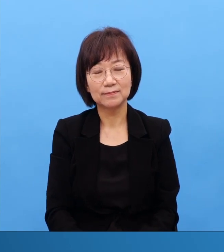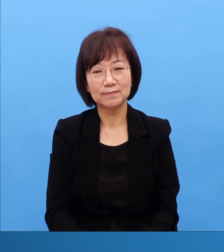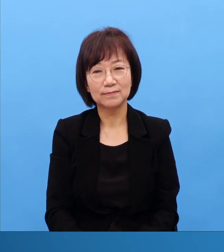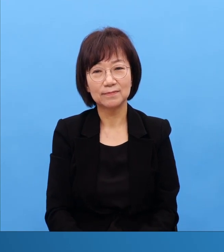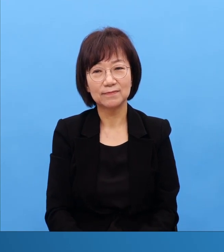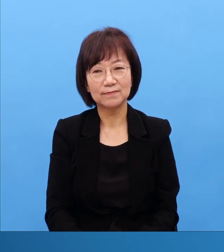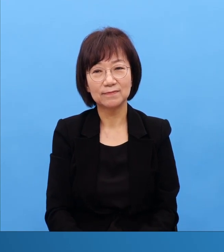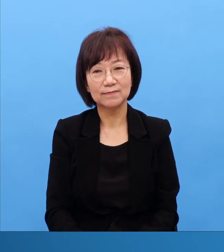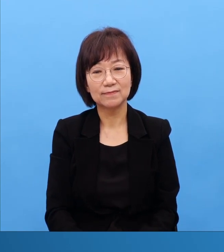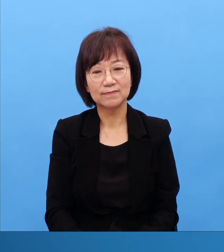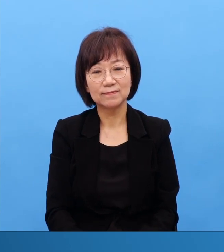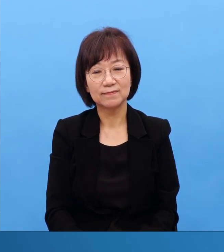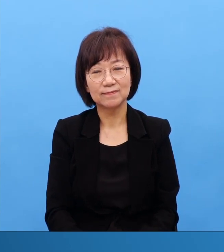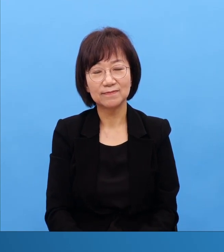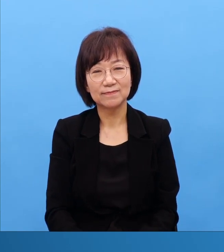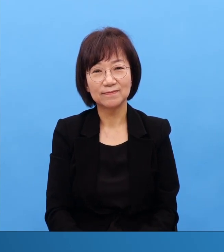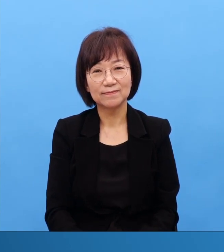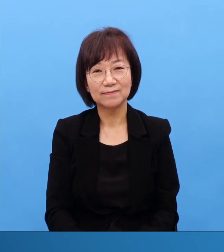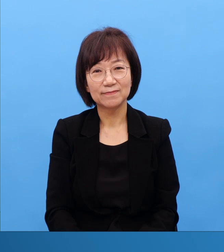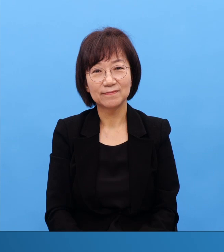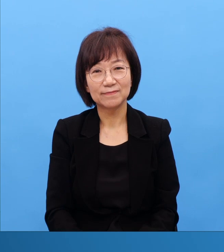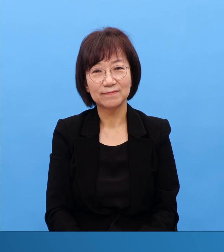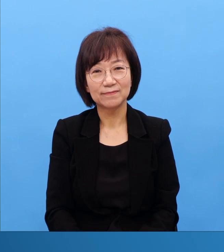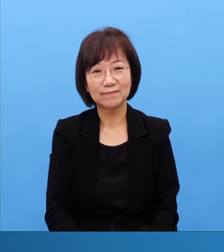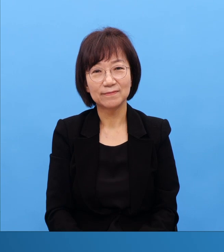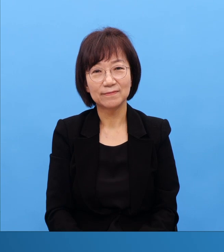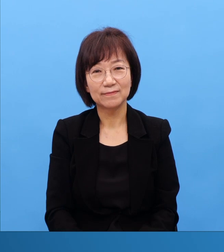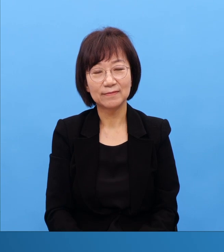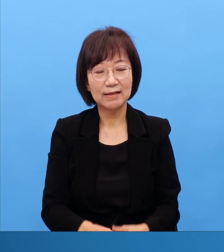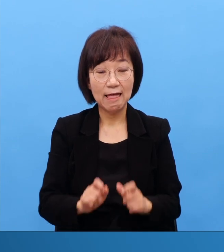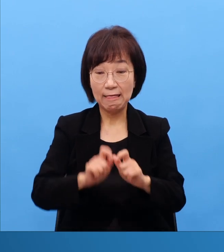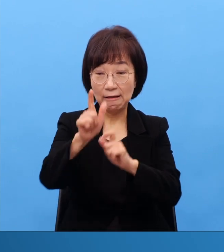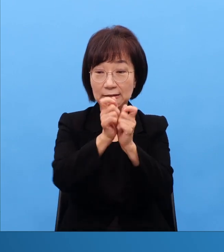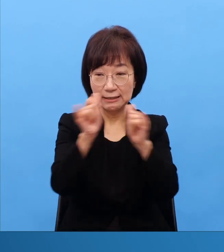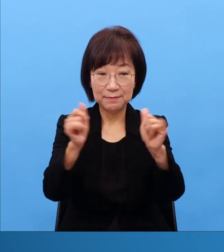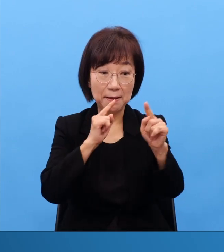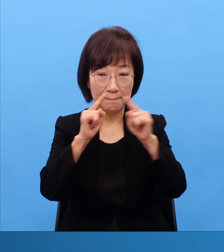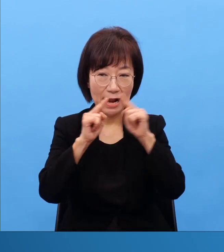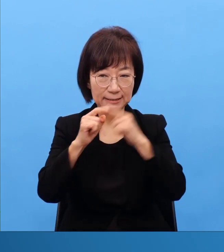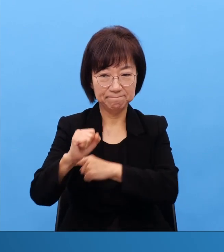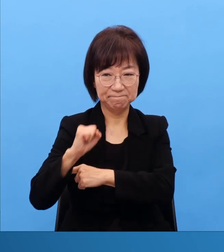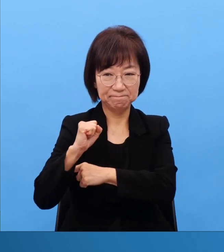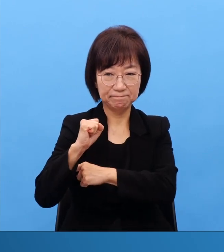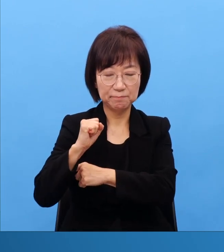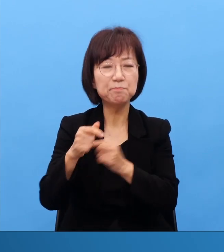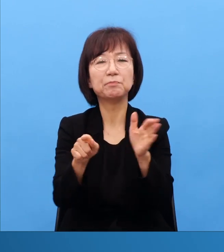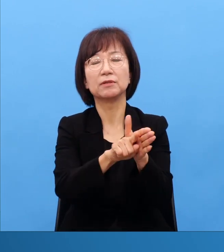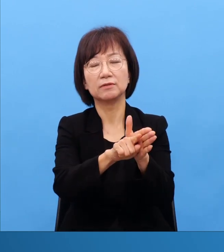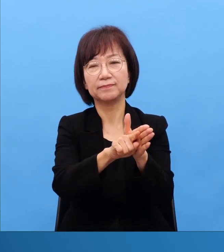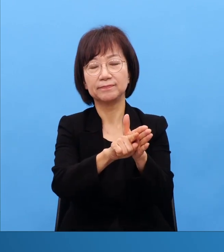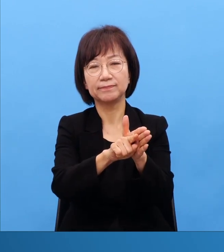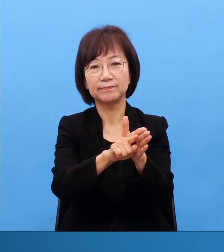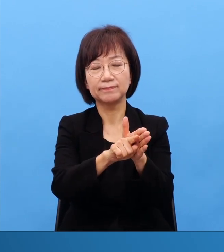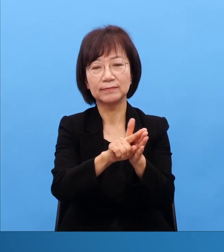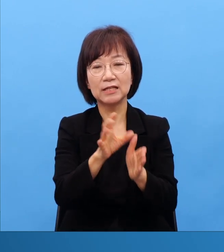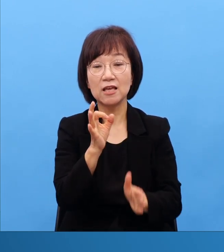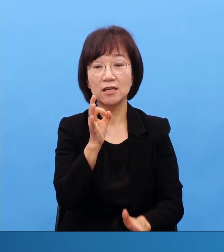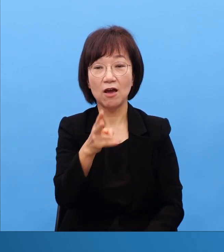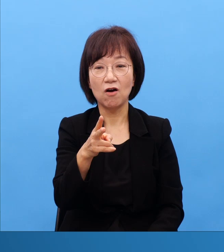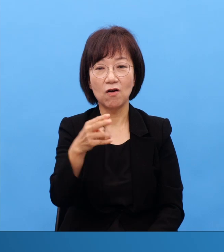arising. 여론이면 된다 생각하면 막 그렇게 한 거죠. They say with public consensus on our side, we can have anything take